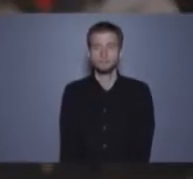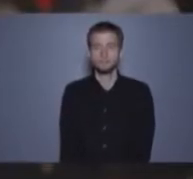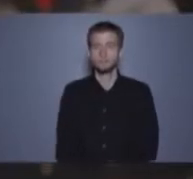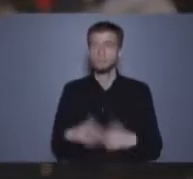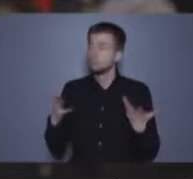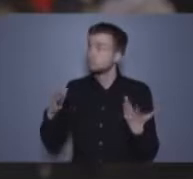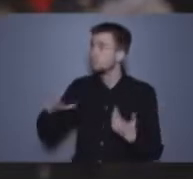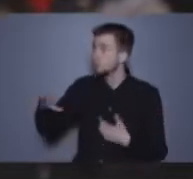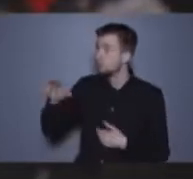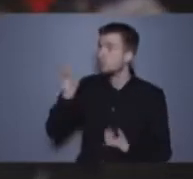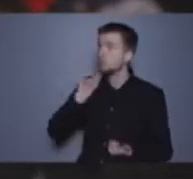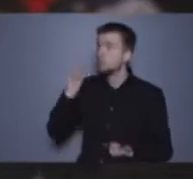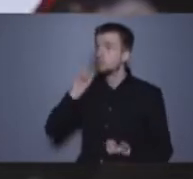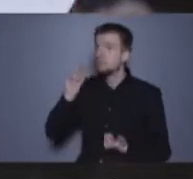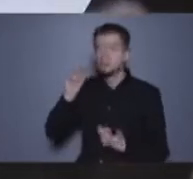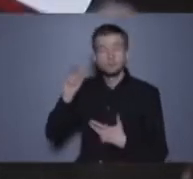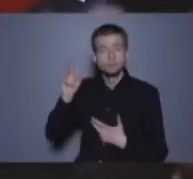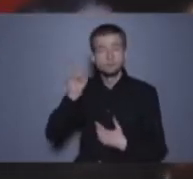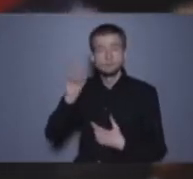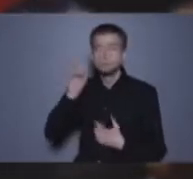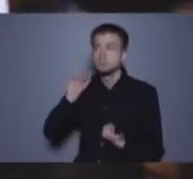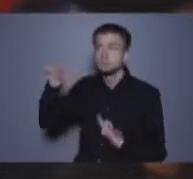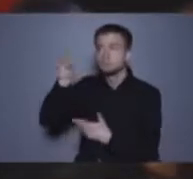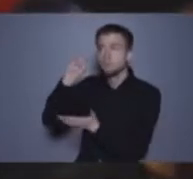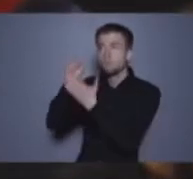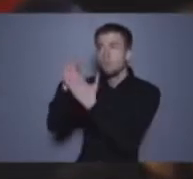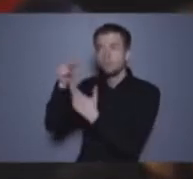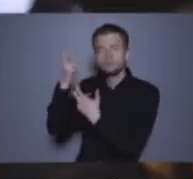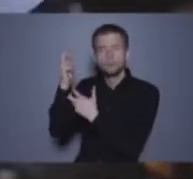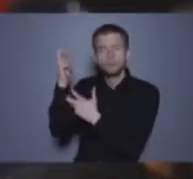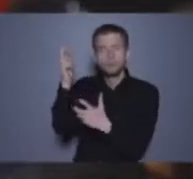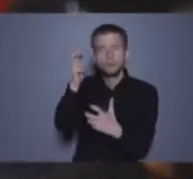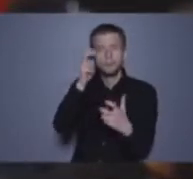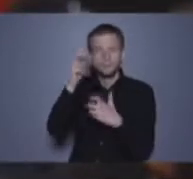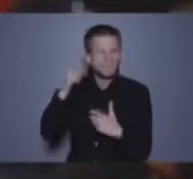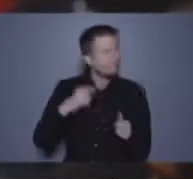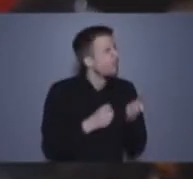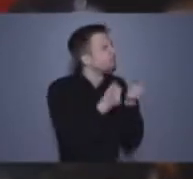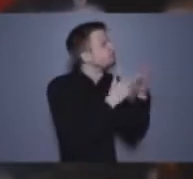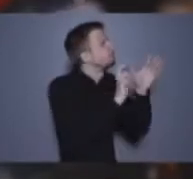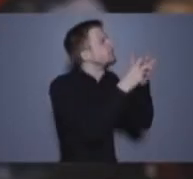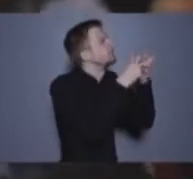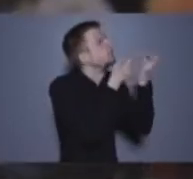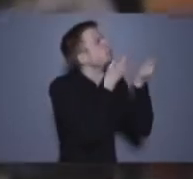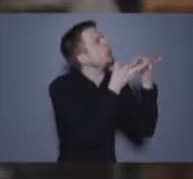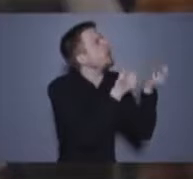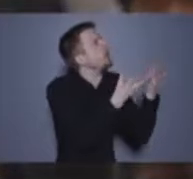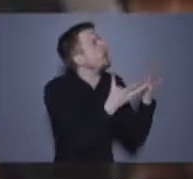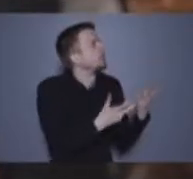Vous entendez ce bruit qu'on entend au fond? Combien ça coûte?